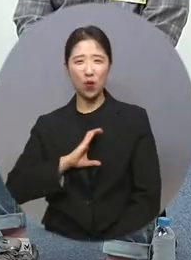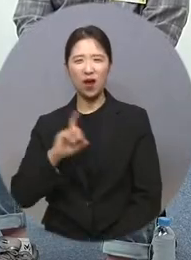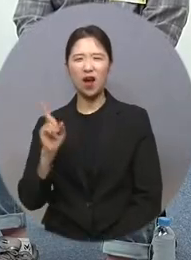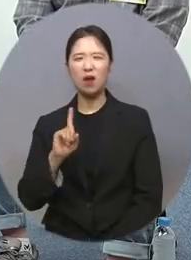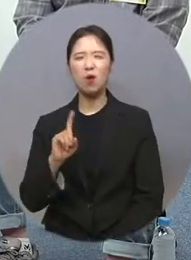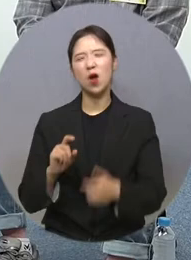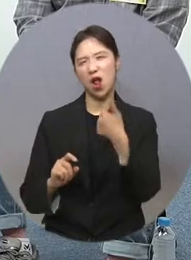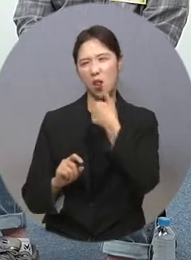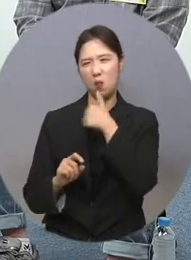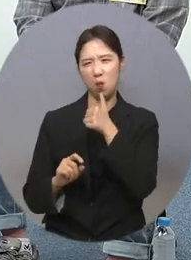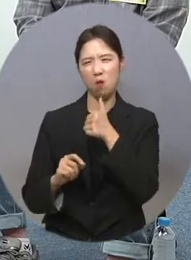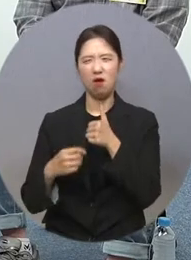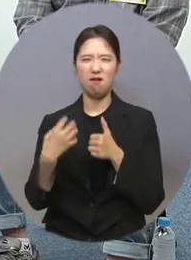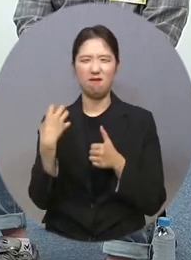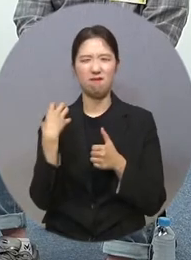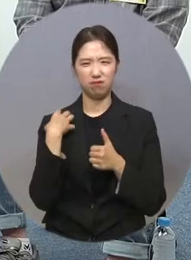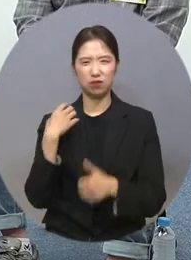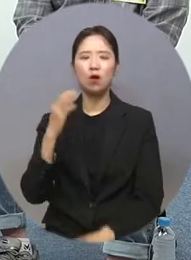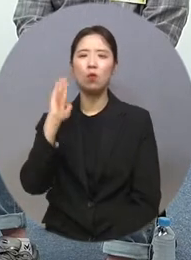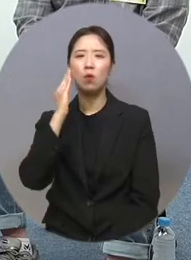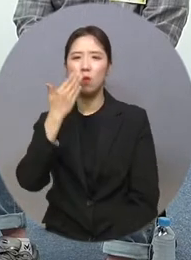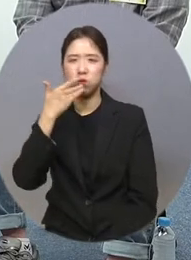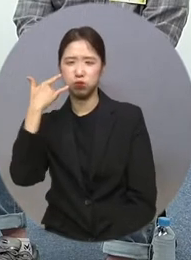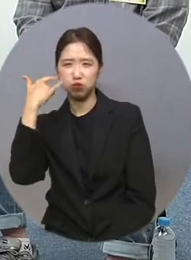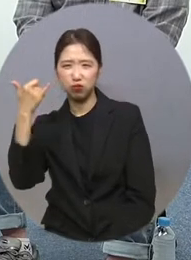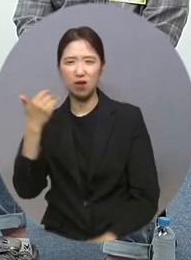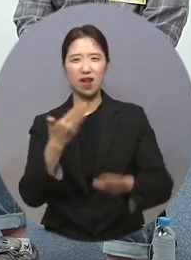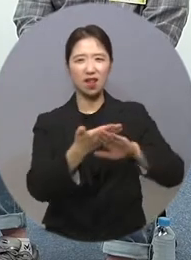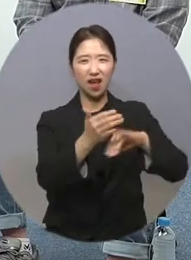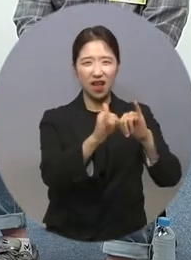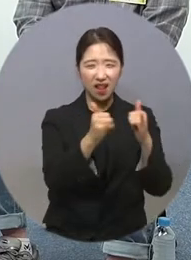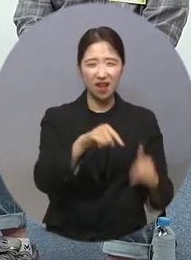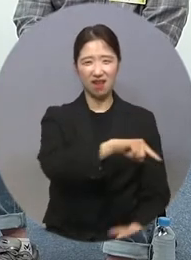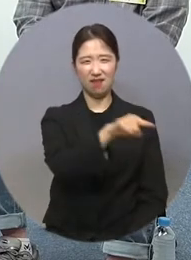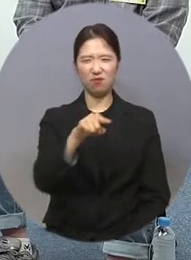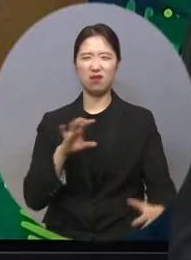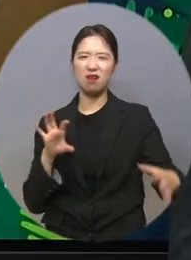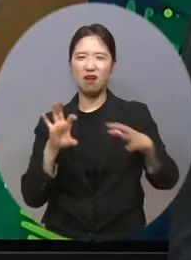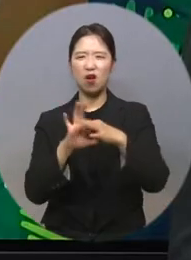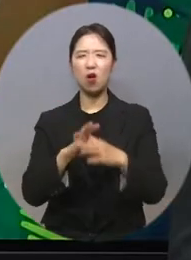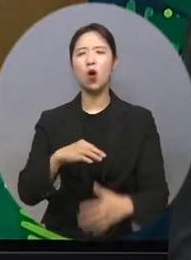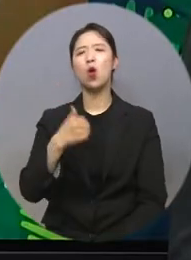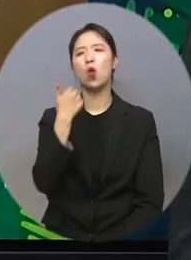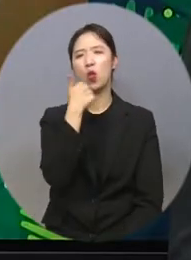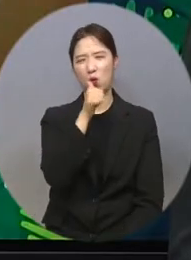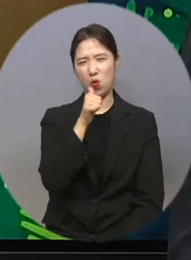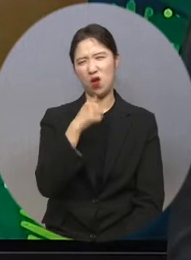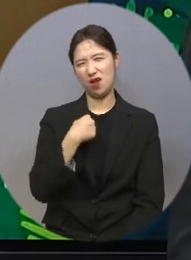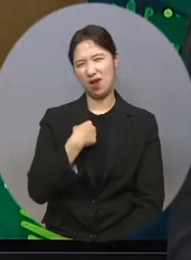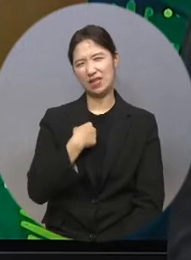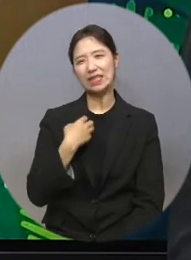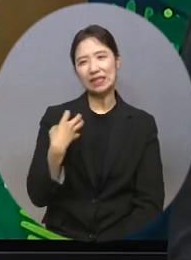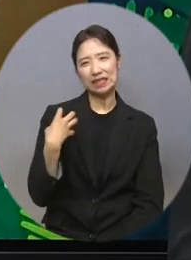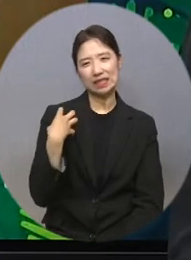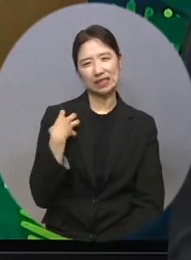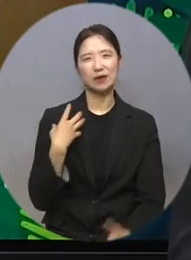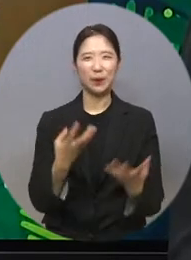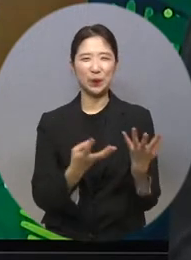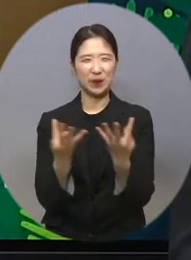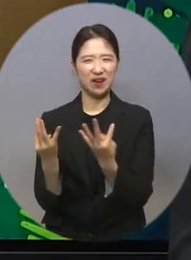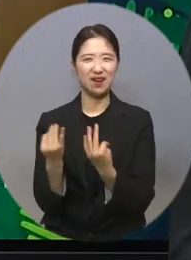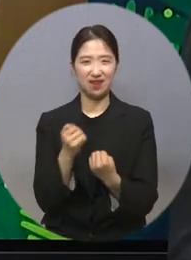그렇죠? 그 농인 부모님과 외부 세계를 연결하는 통역사이자 연결자 이런 얘기를 많이